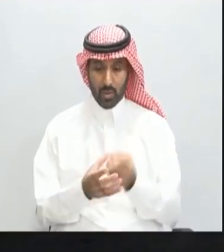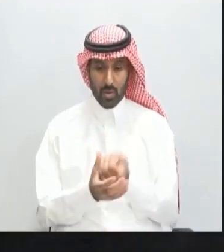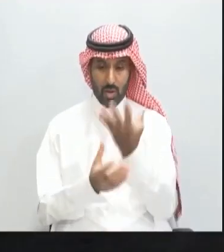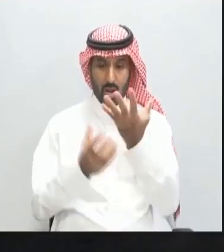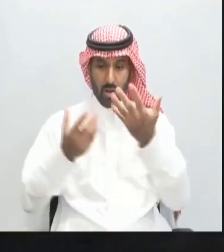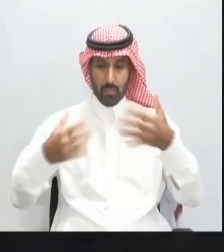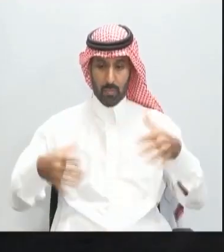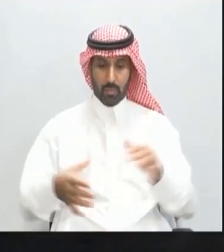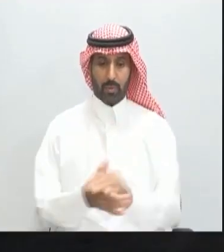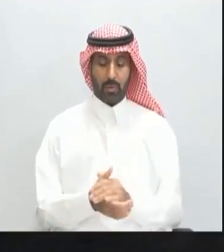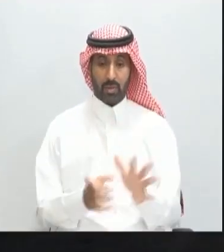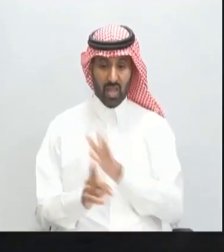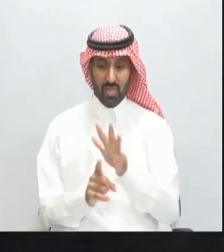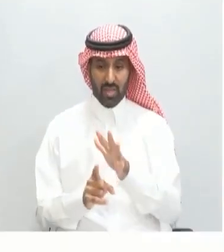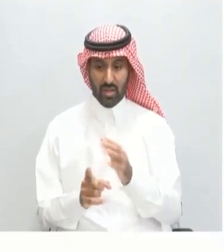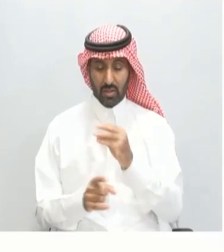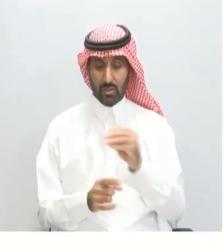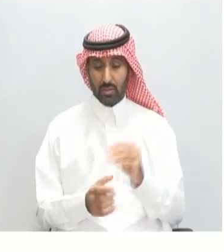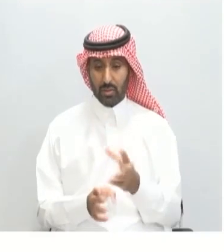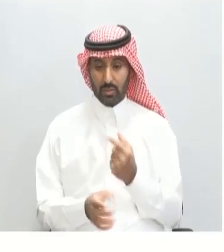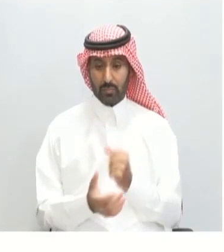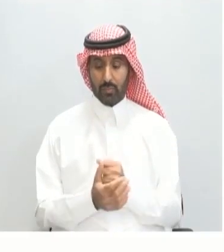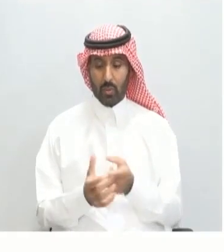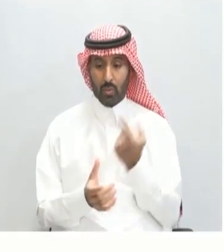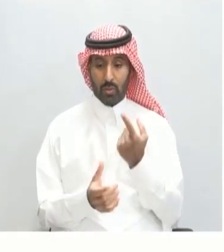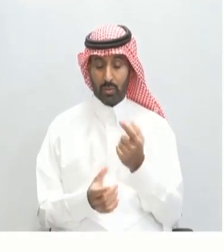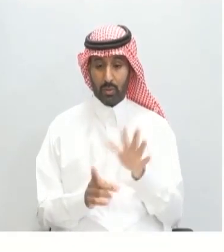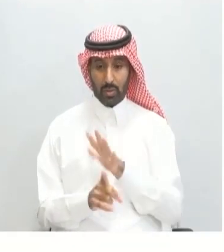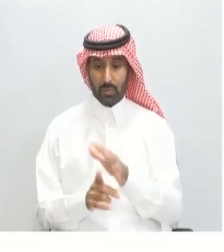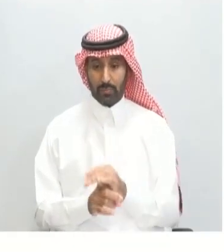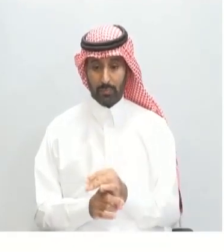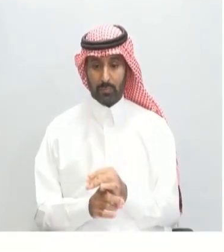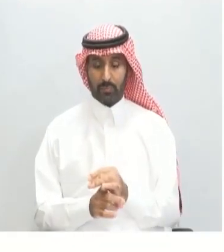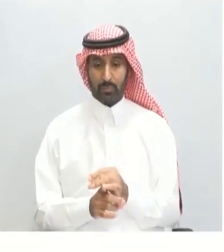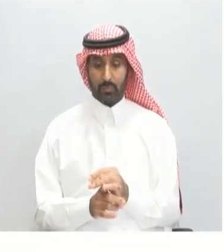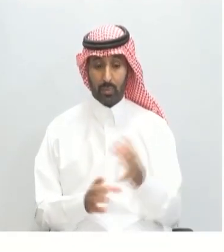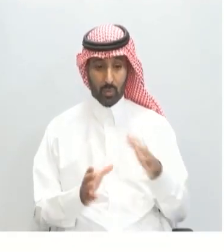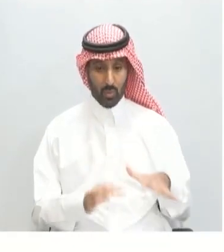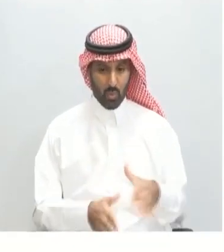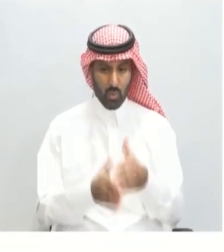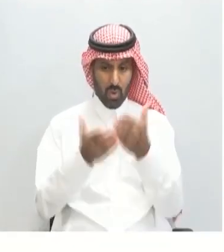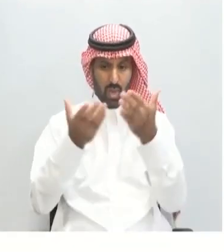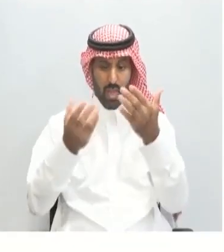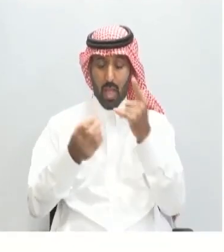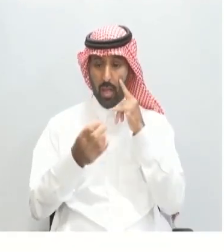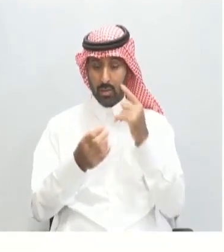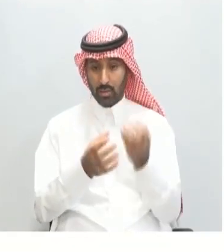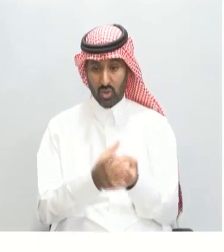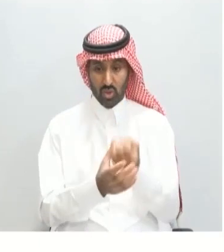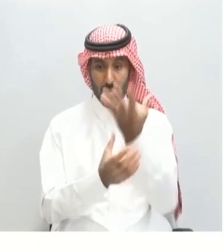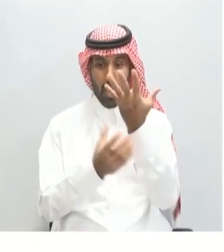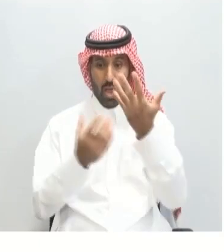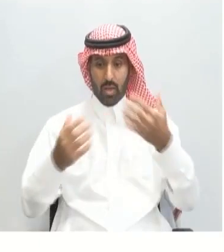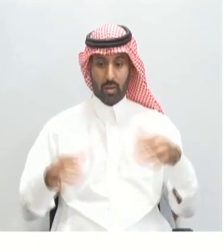ابنائي وبناء الطلاب تاثيرات ونتائج اولى هذه الاثار تكوين الجبال البركانيه ولذلك